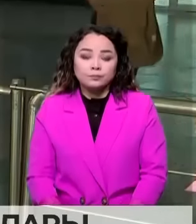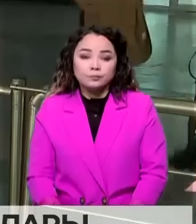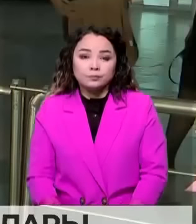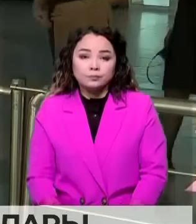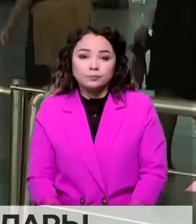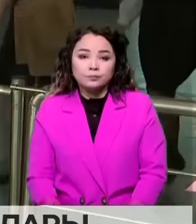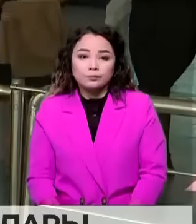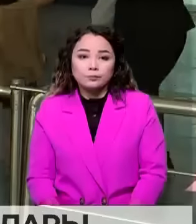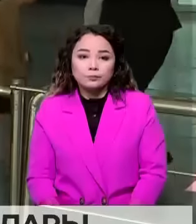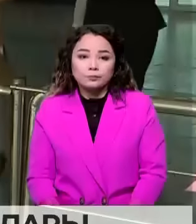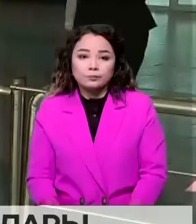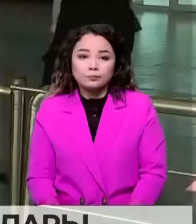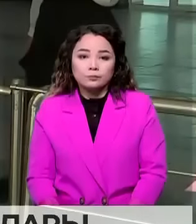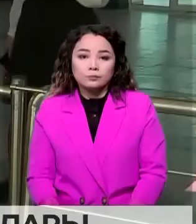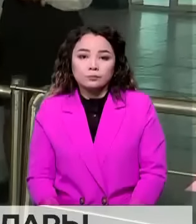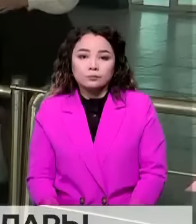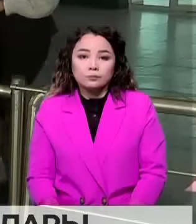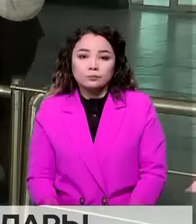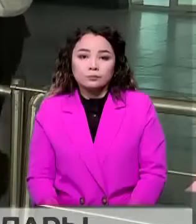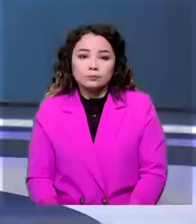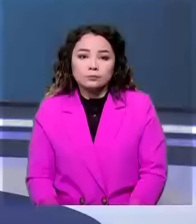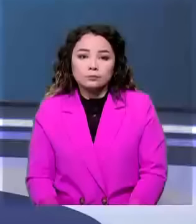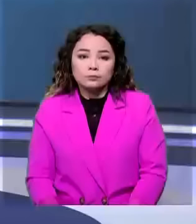Мұзарапшин, Қызылорда, 24 кезет.